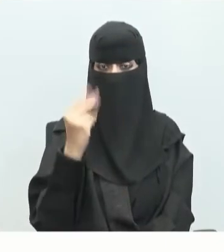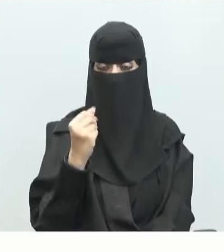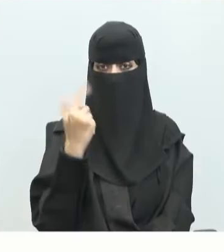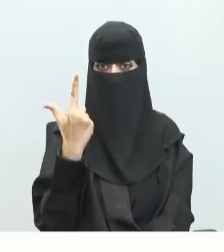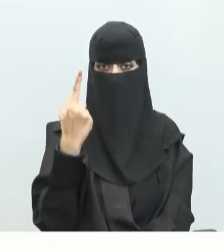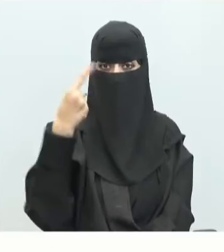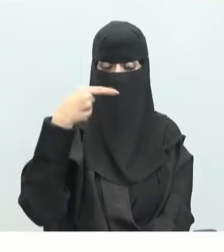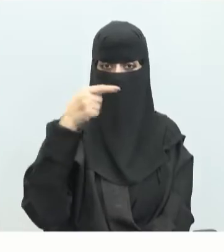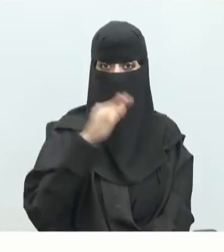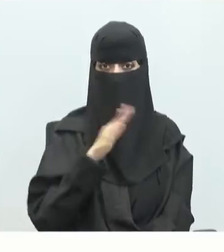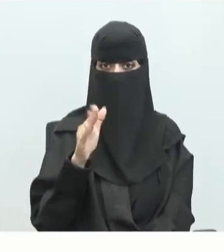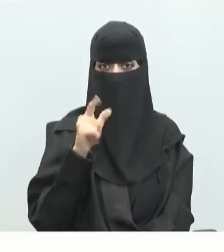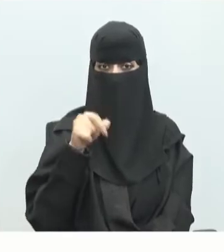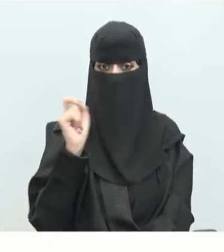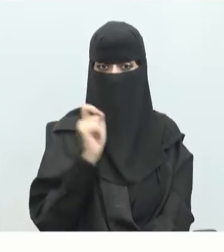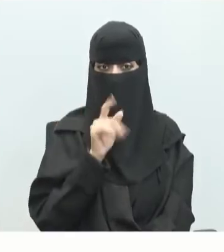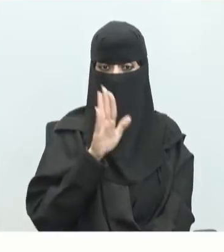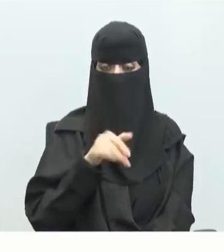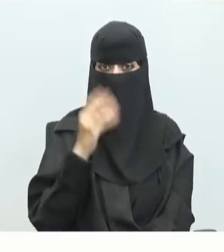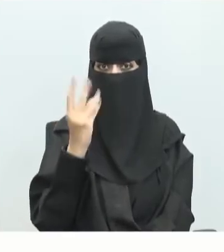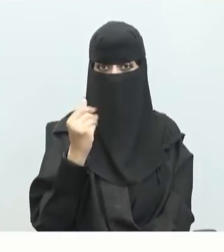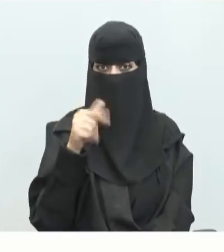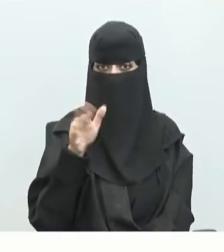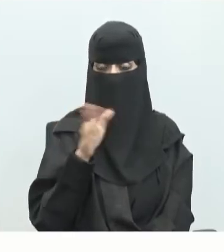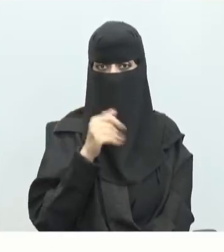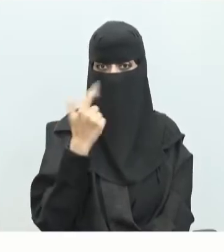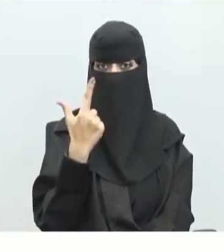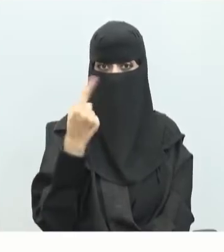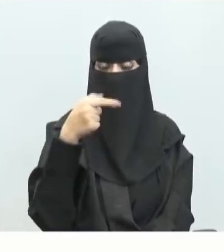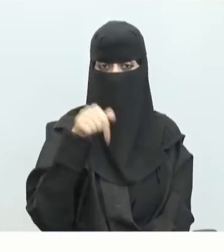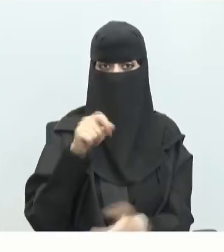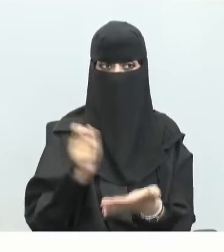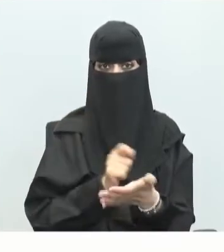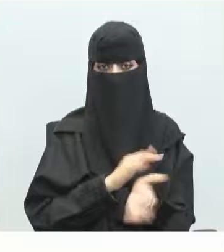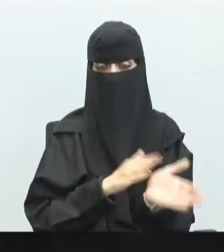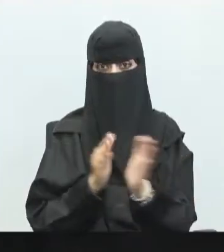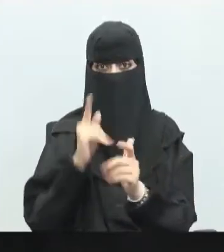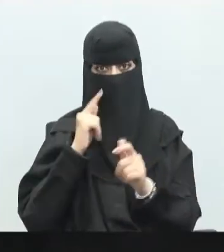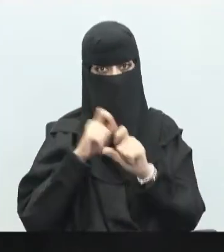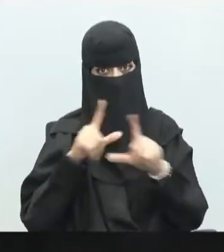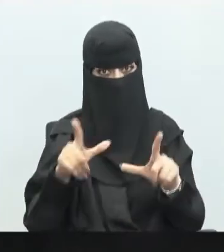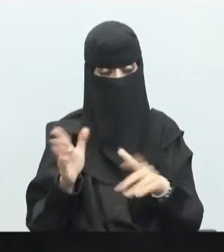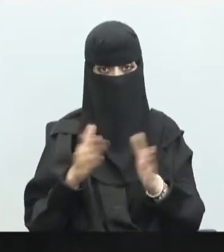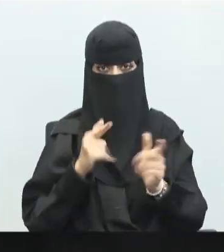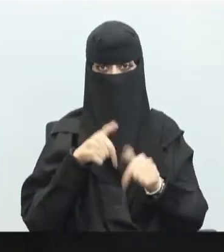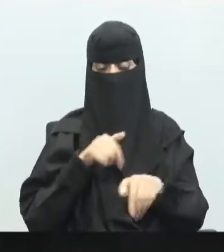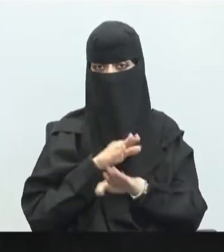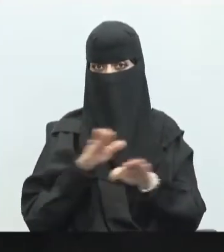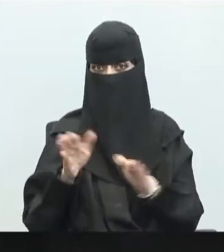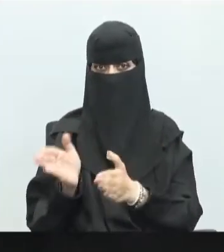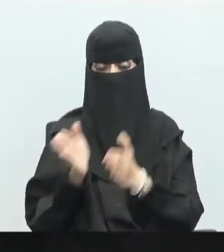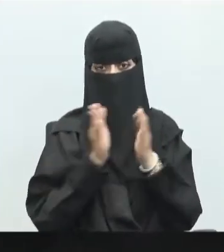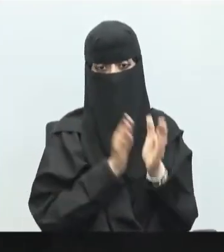17 مررت قلمي على عدد المنقط وهو 17 وكتبنا واضح يا ابطال انتهينا